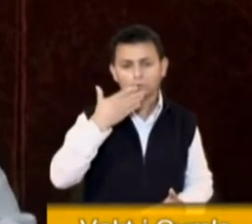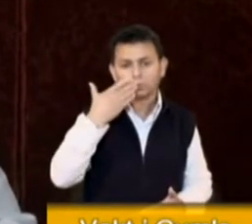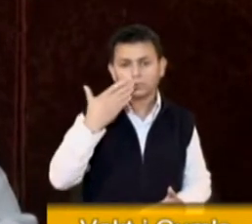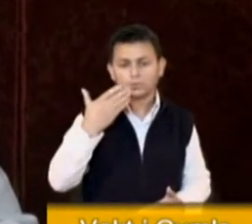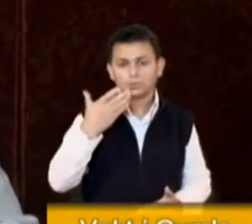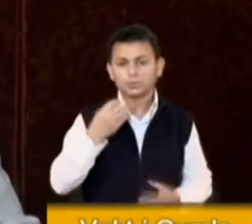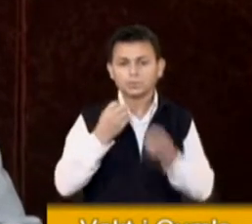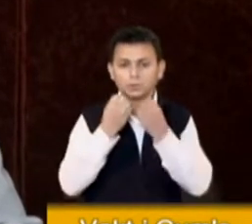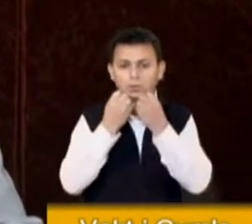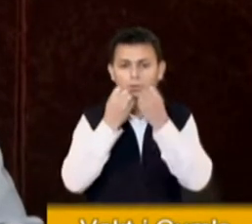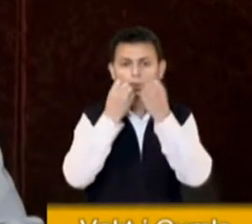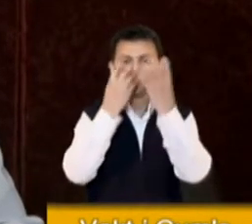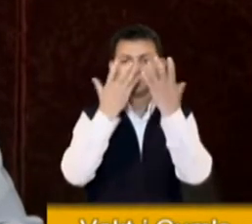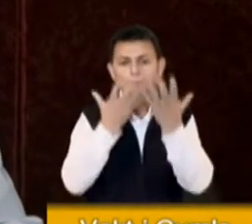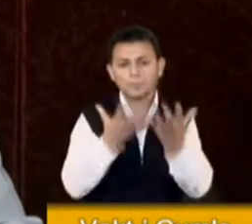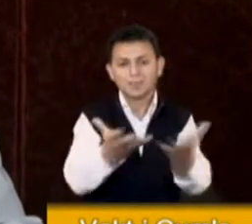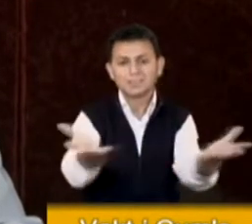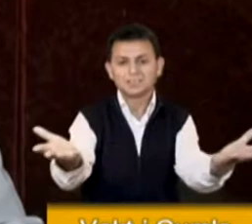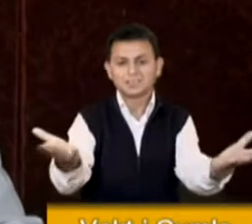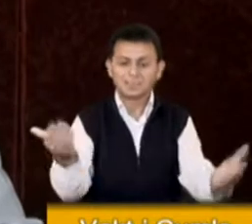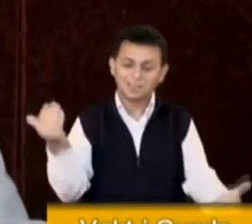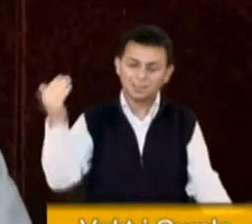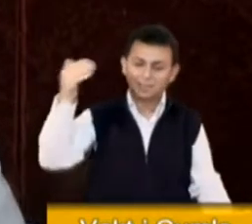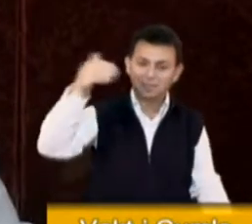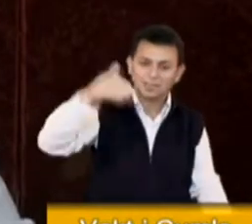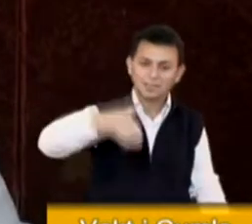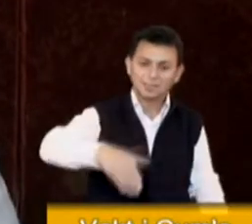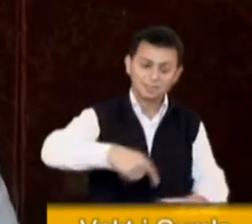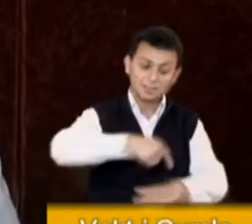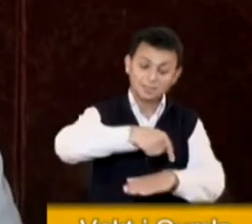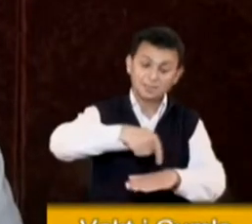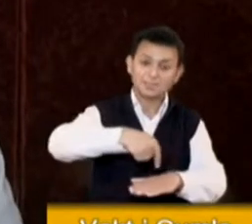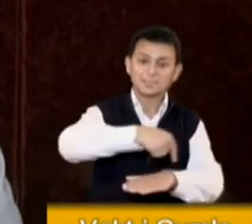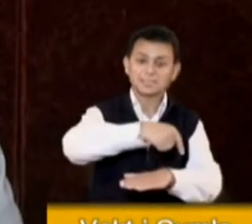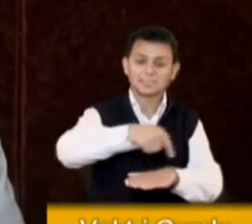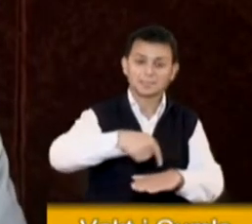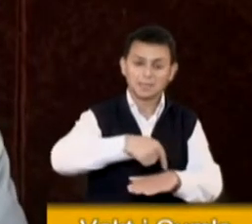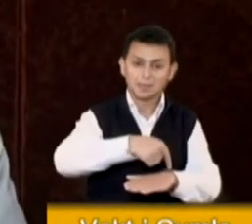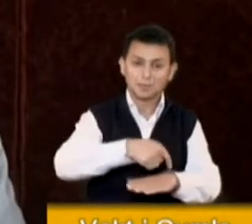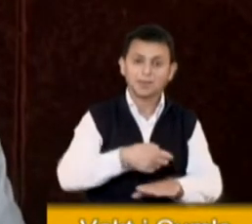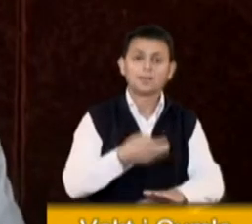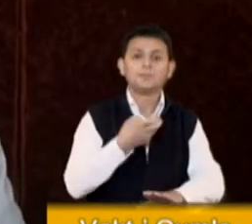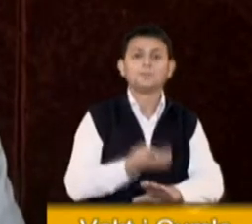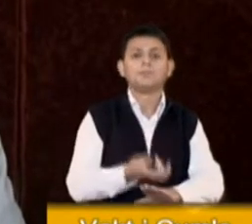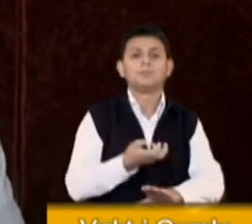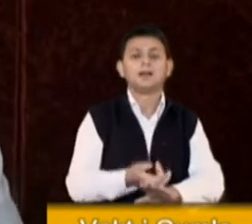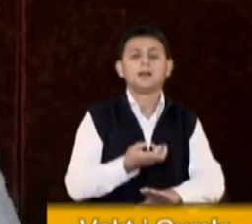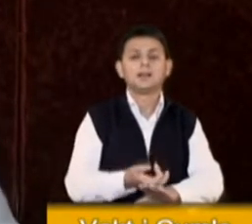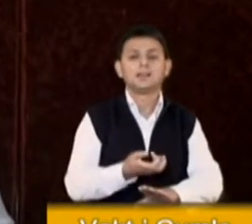بِاللّٰهِ Bahçene girdiğin zaman مَا شَاءَ اللّٰهِ Allah